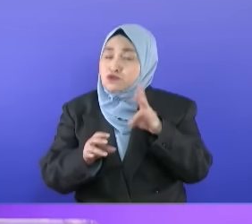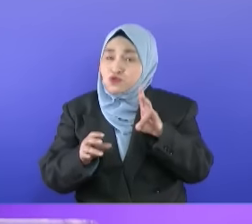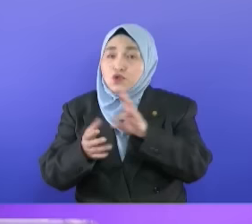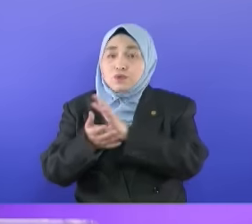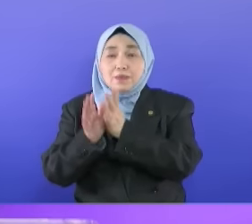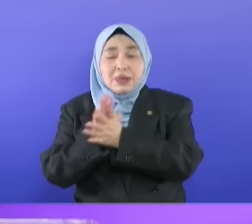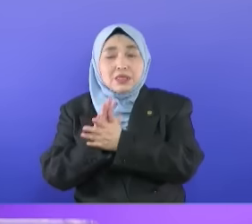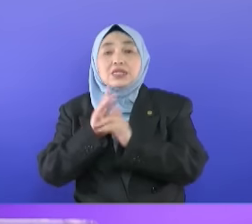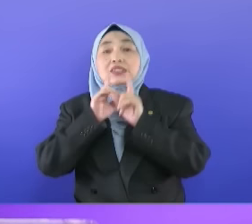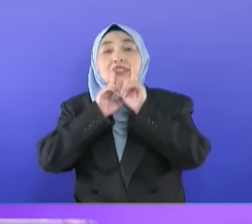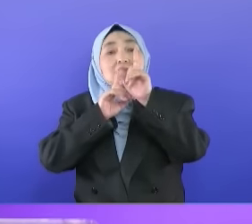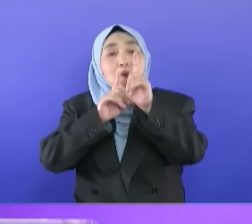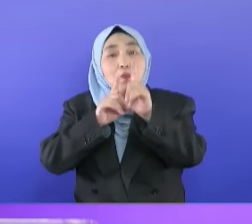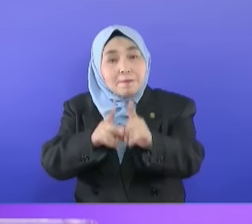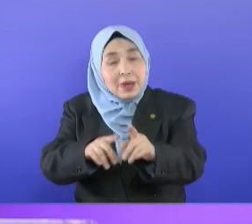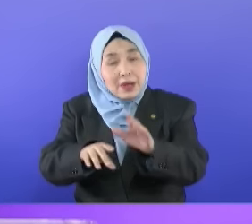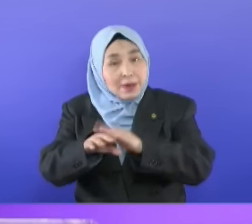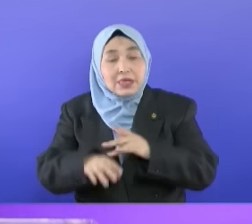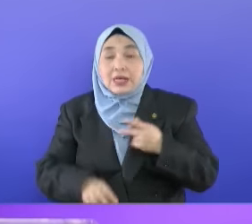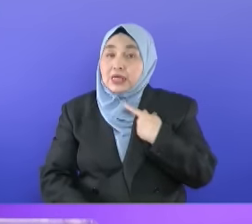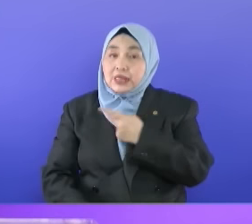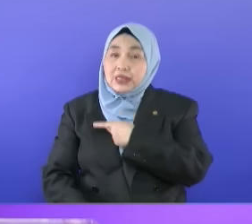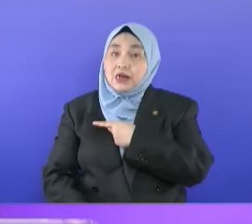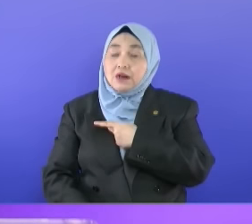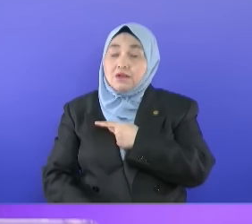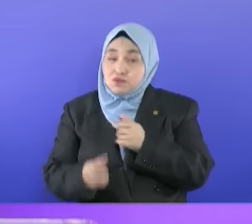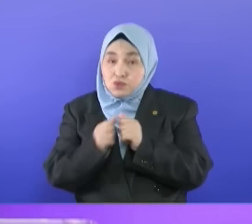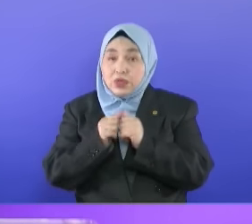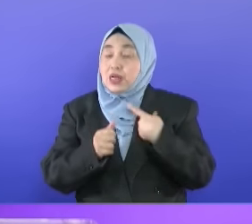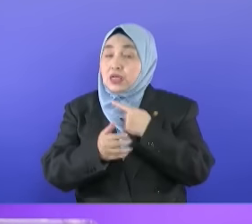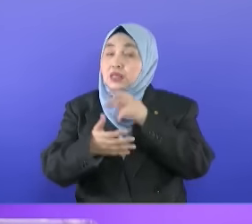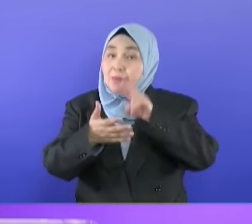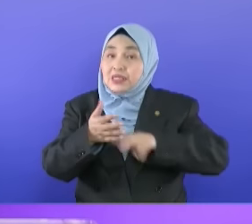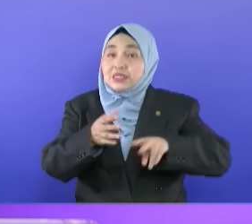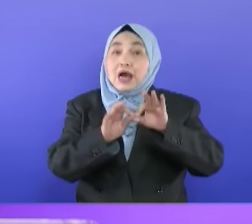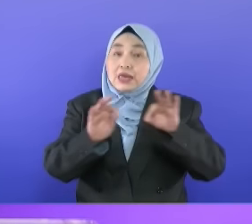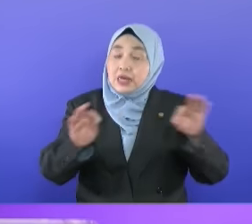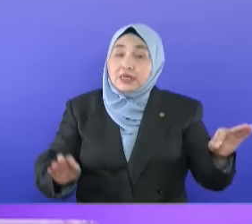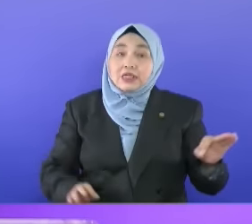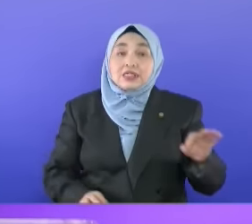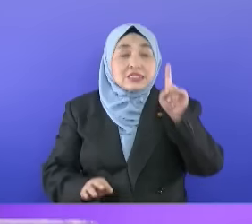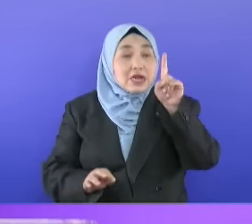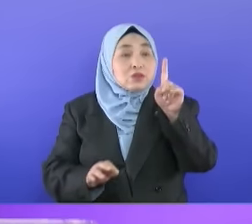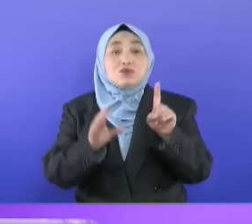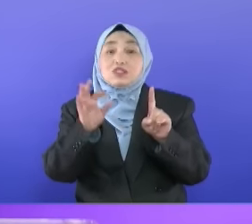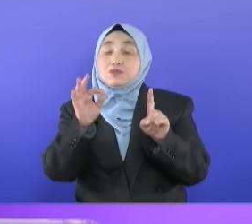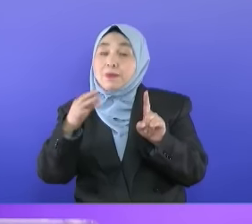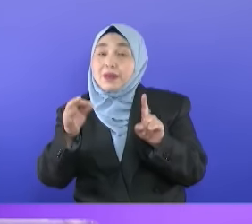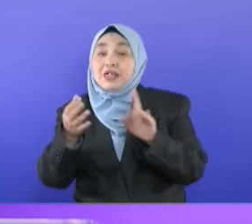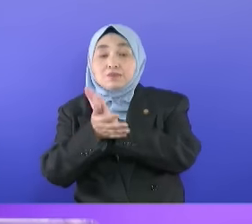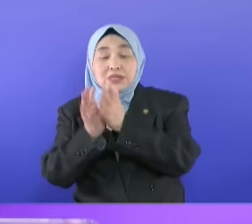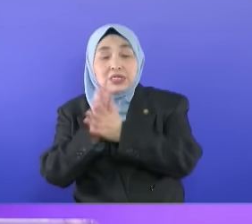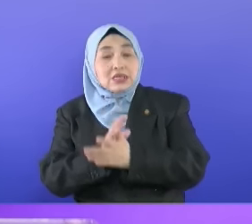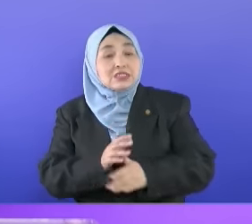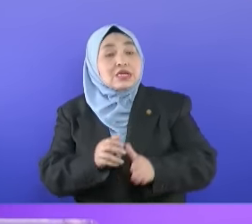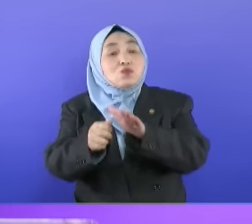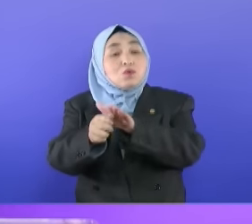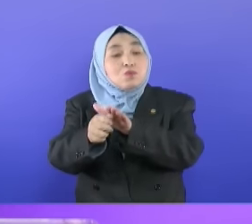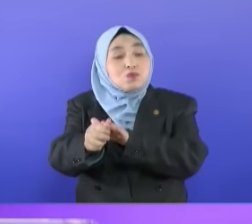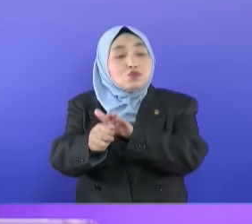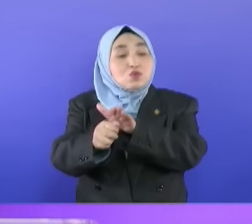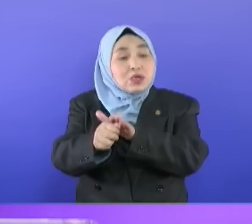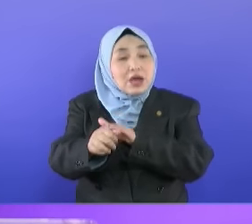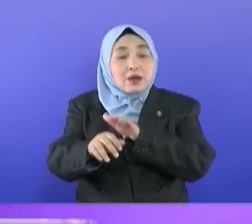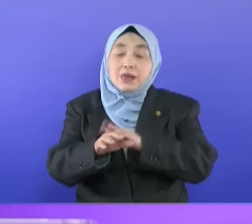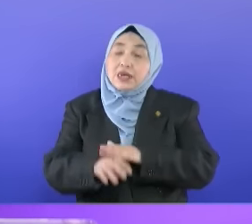jawaban kepada kita Mari sama-sama kita membaca ayat yang ke 119 ya sebagai satu pujukan kepada Nabi